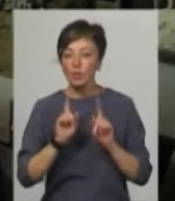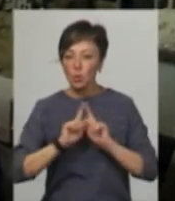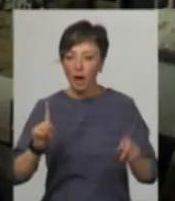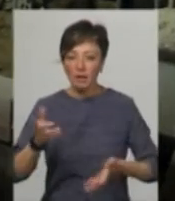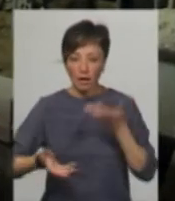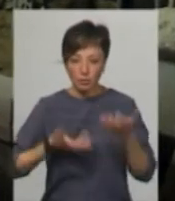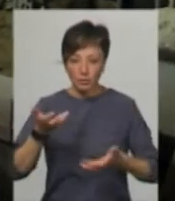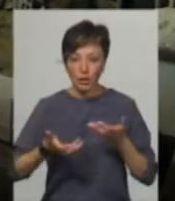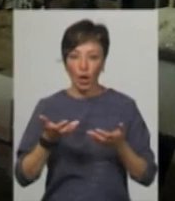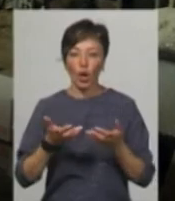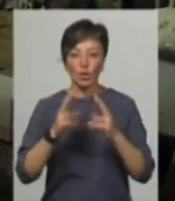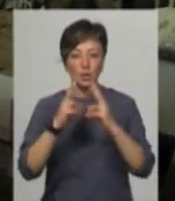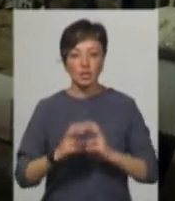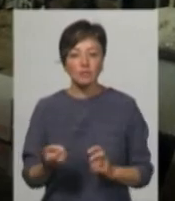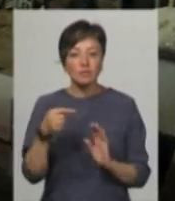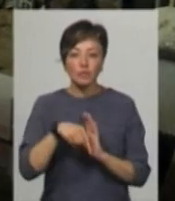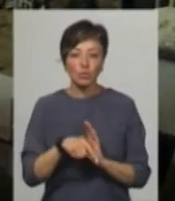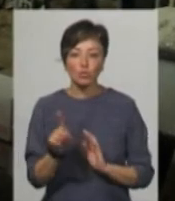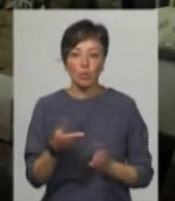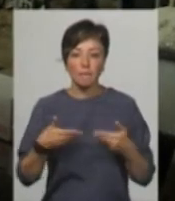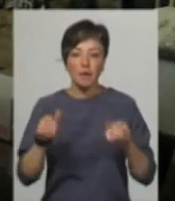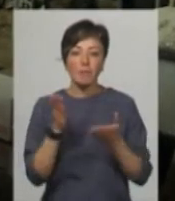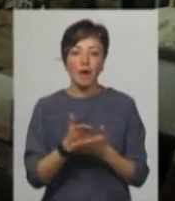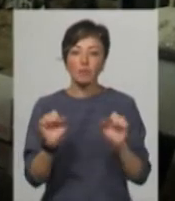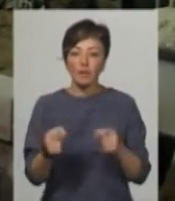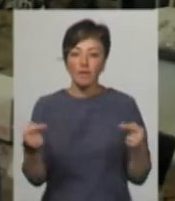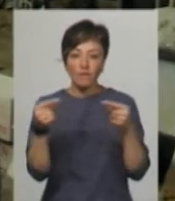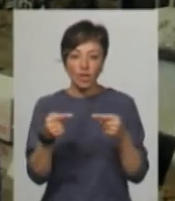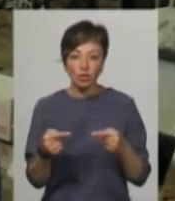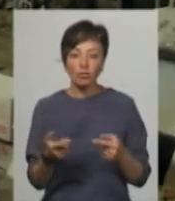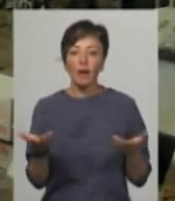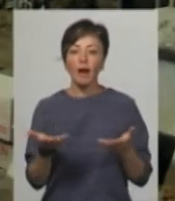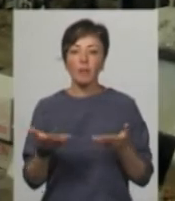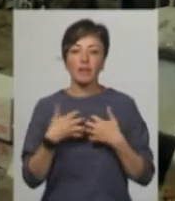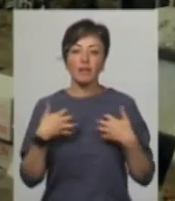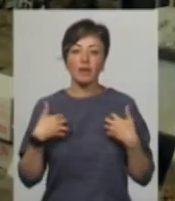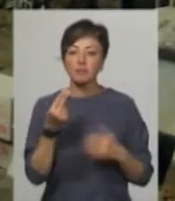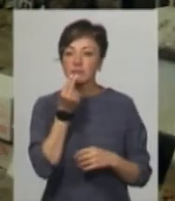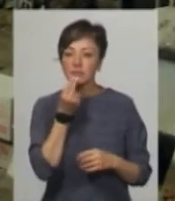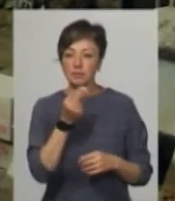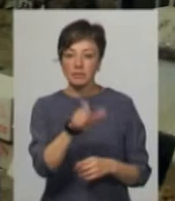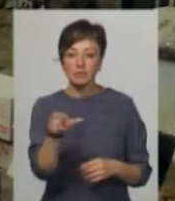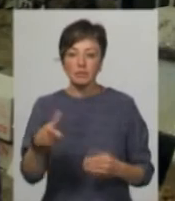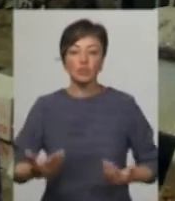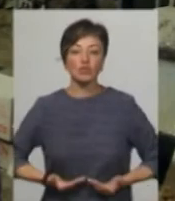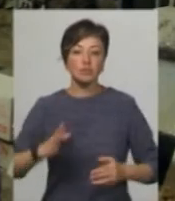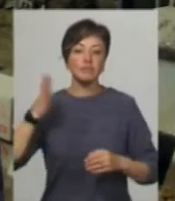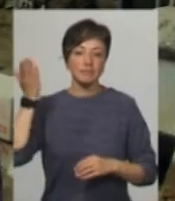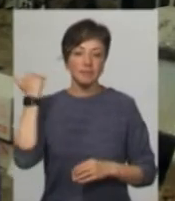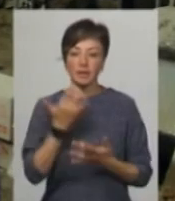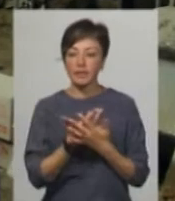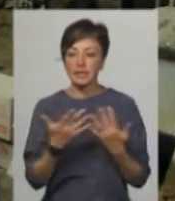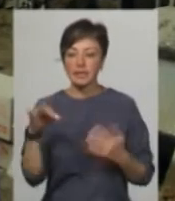все, полягає на тому, що ми маємо змогу визначити, якими тваринами харчувалися мешканці цього замку в